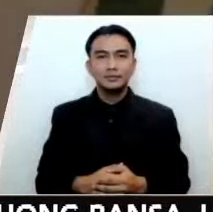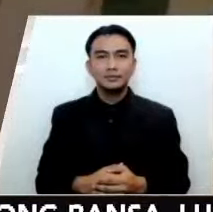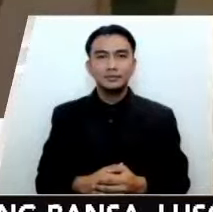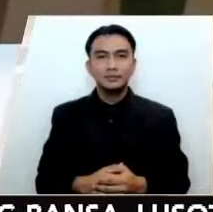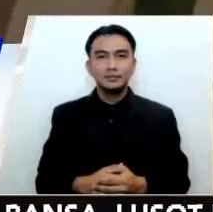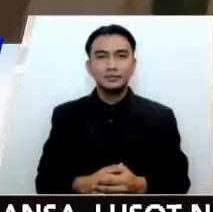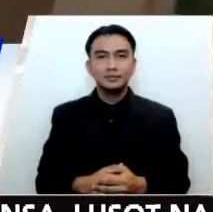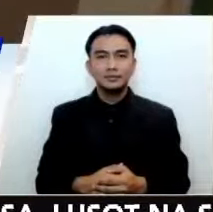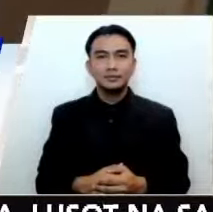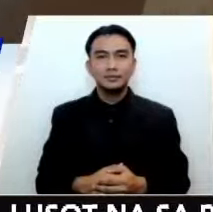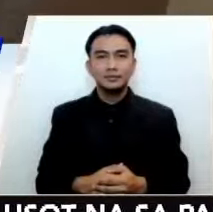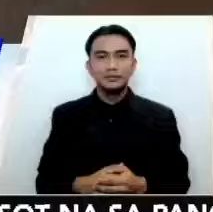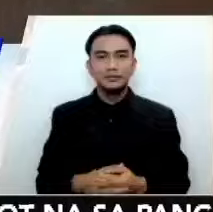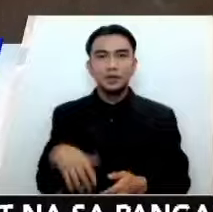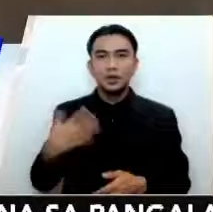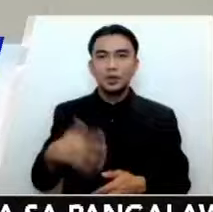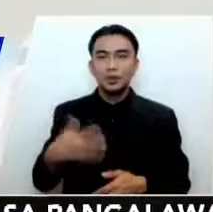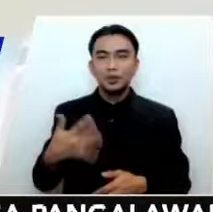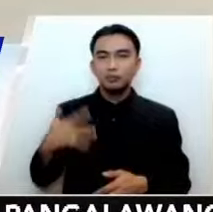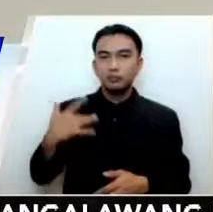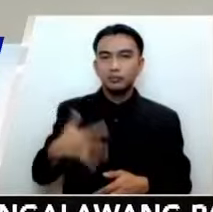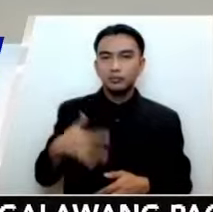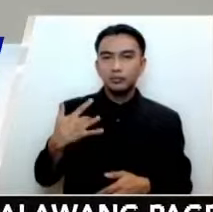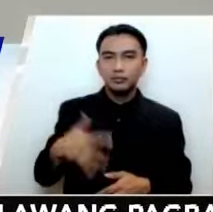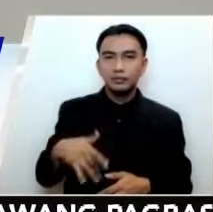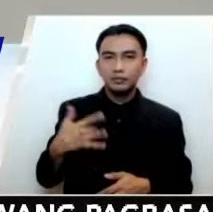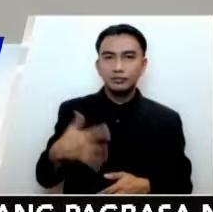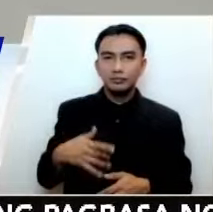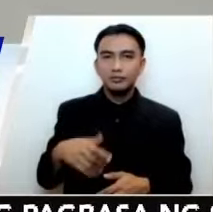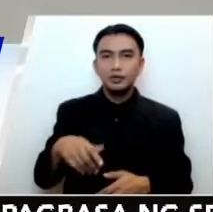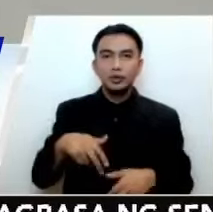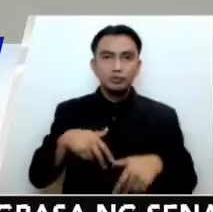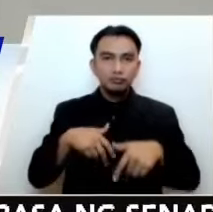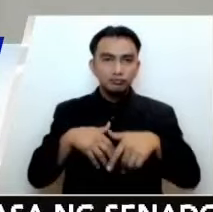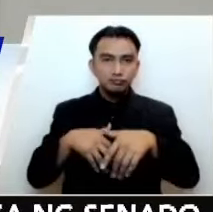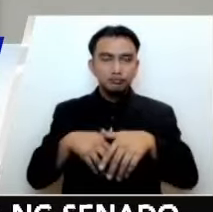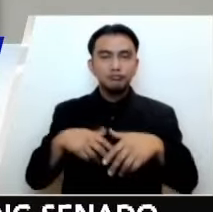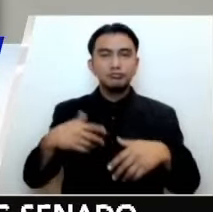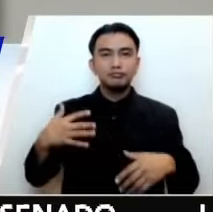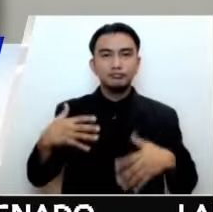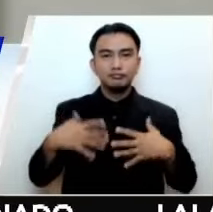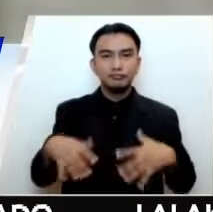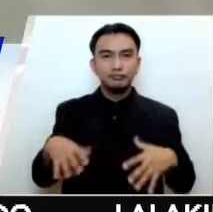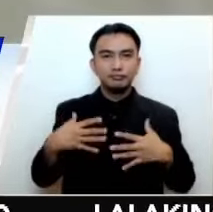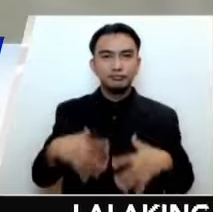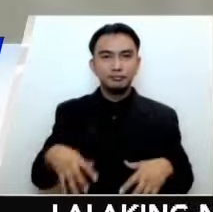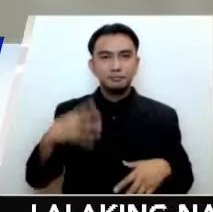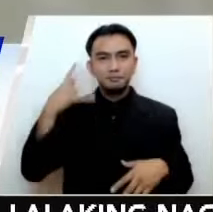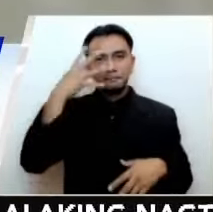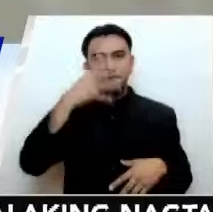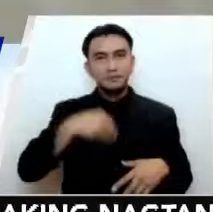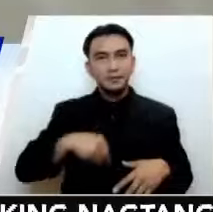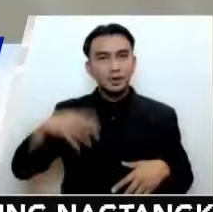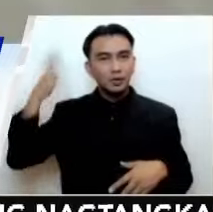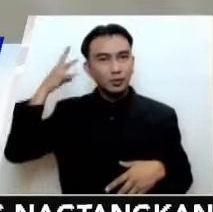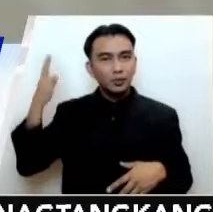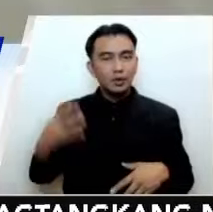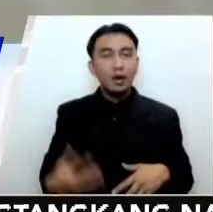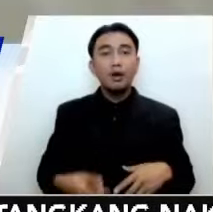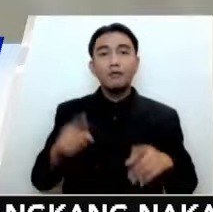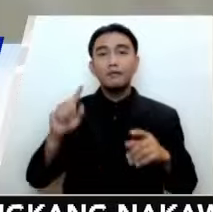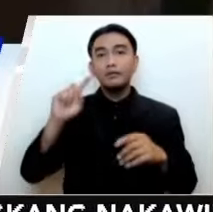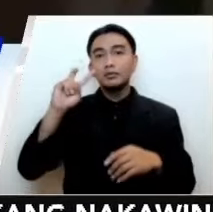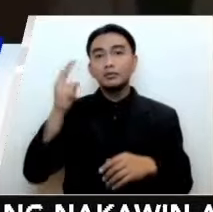Stunning and classy in her costume Ellie Saab wedding gown, ang global fashion icon na si Heart Evangelista. For the second time, isa siyang